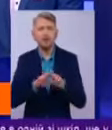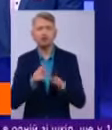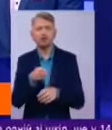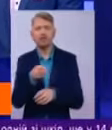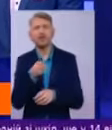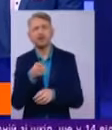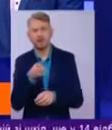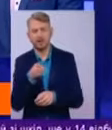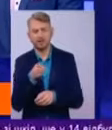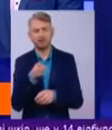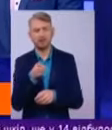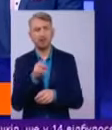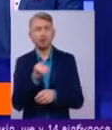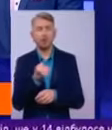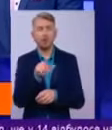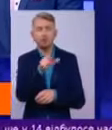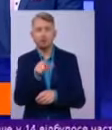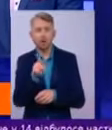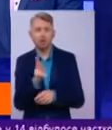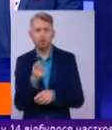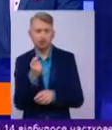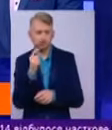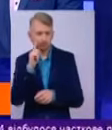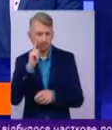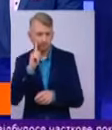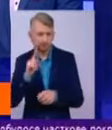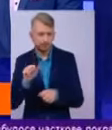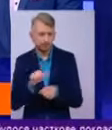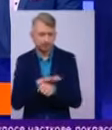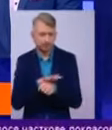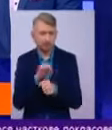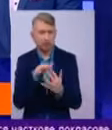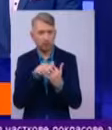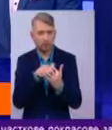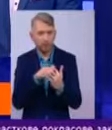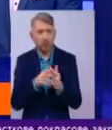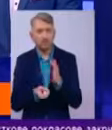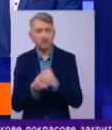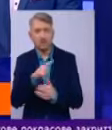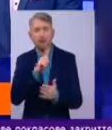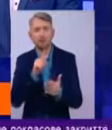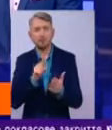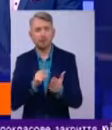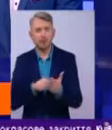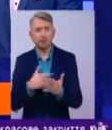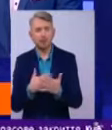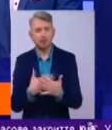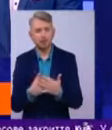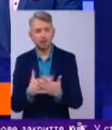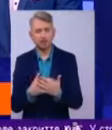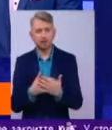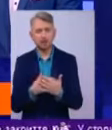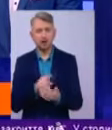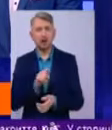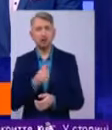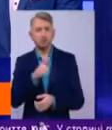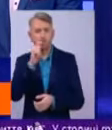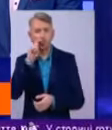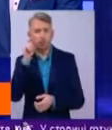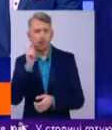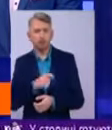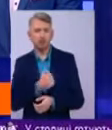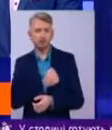2 хвилини. От, і у людей, які трошки обізнані з тою добою, виникає питання. Наприклад, чому українські